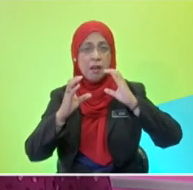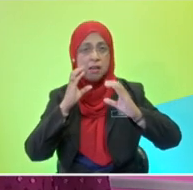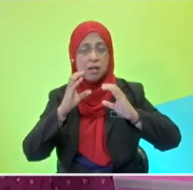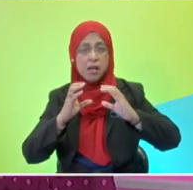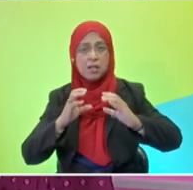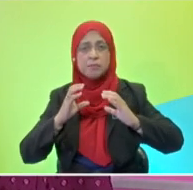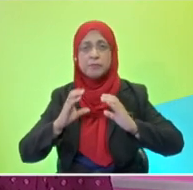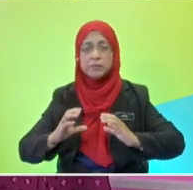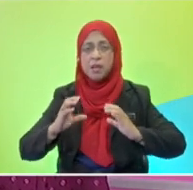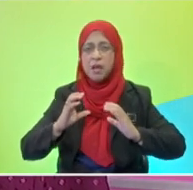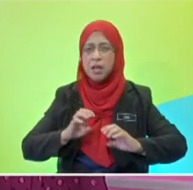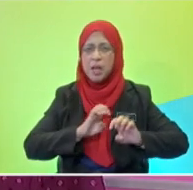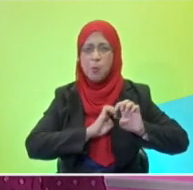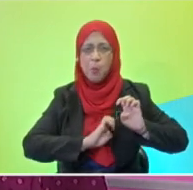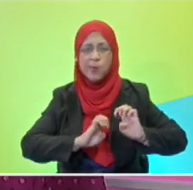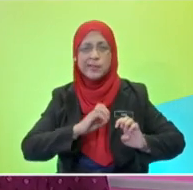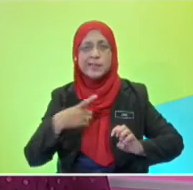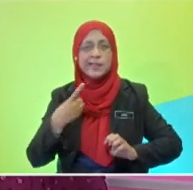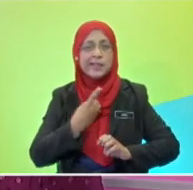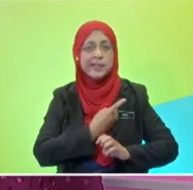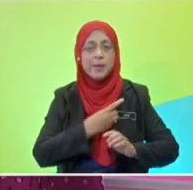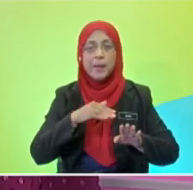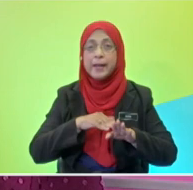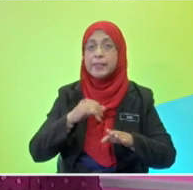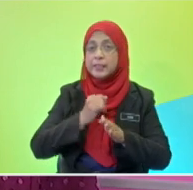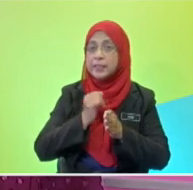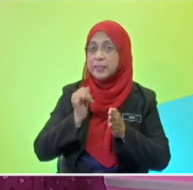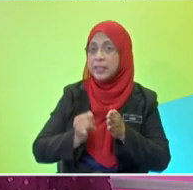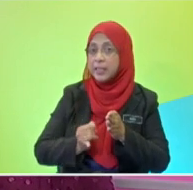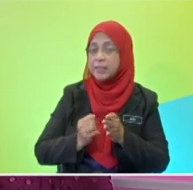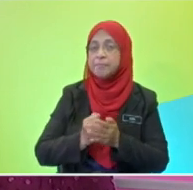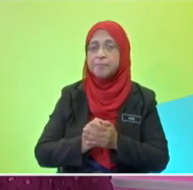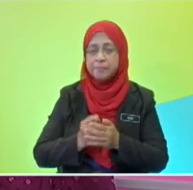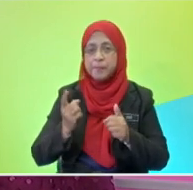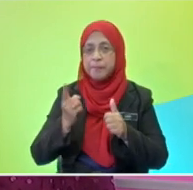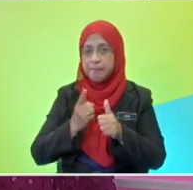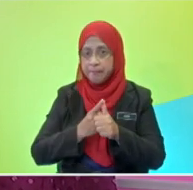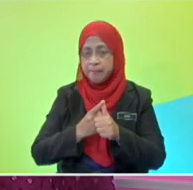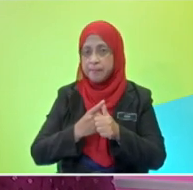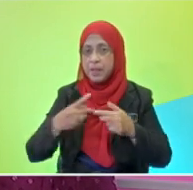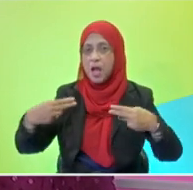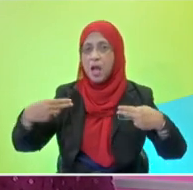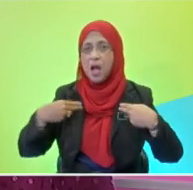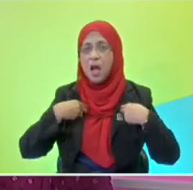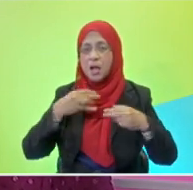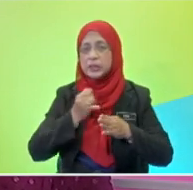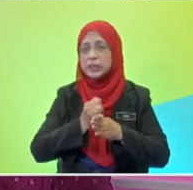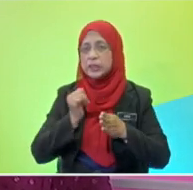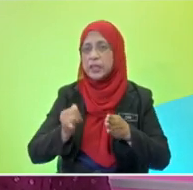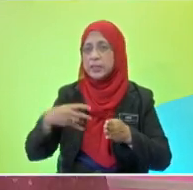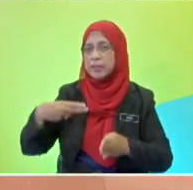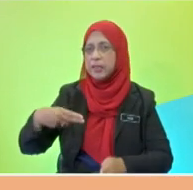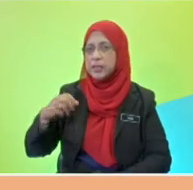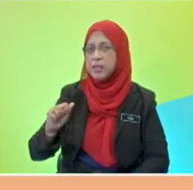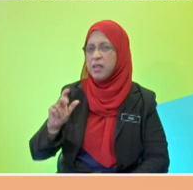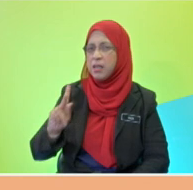macam mana emosi kita terhadap Jiran Ajong kita lihat yang pertama ha Jiran dari sudut